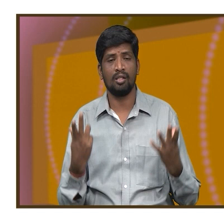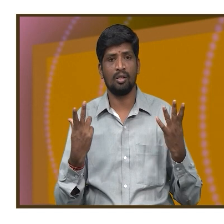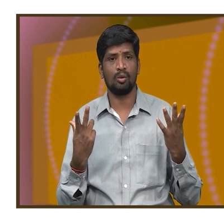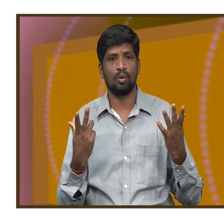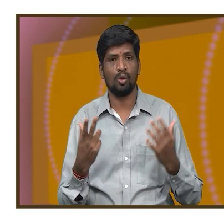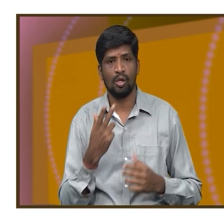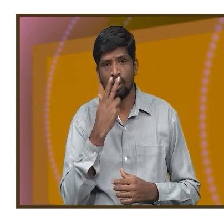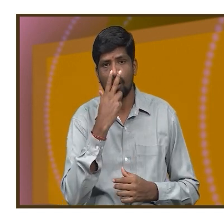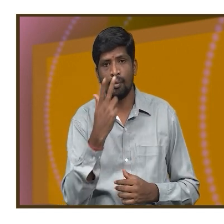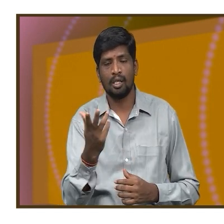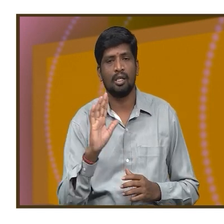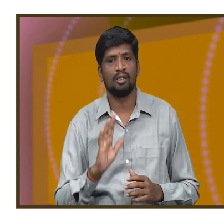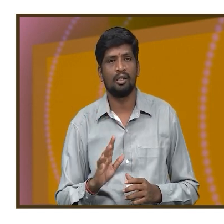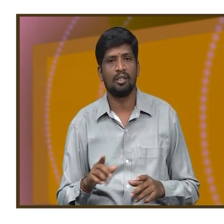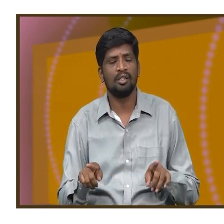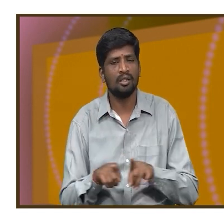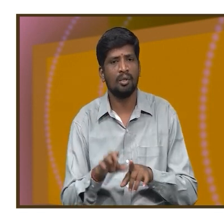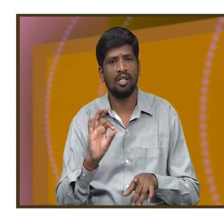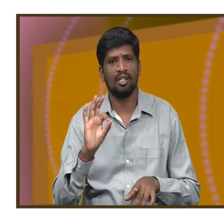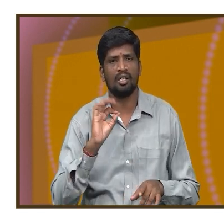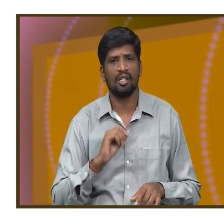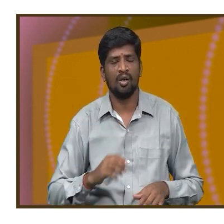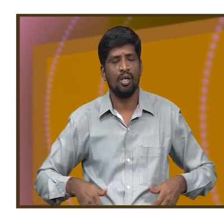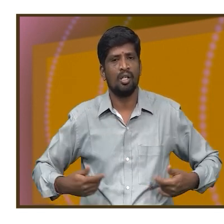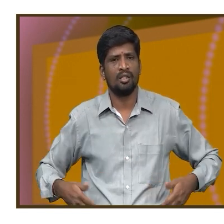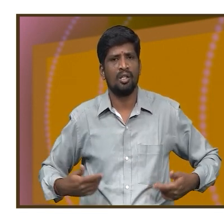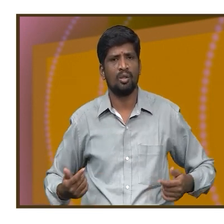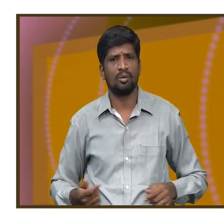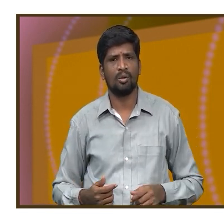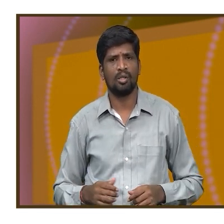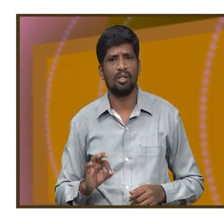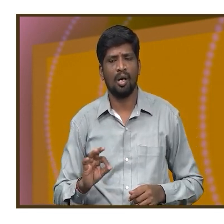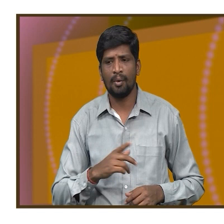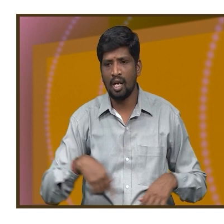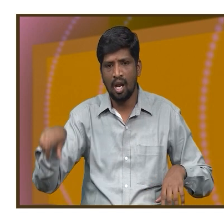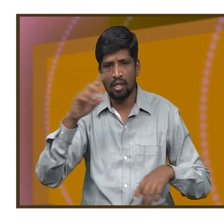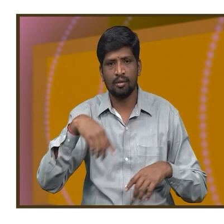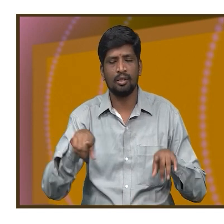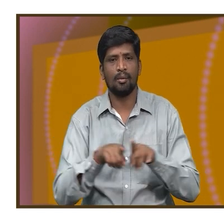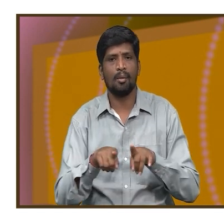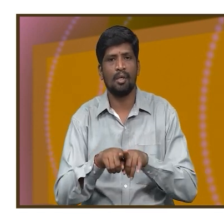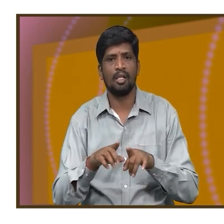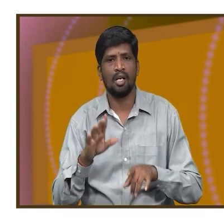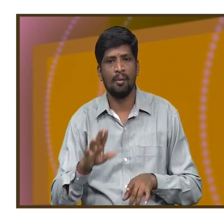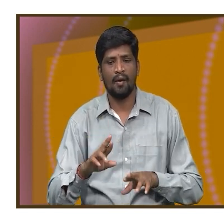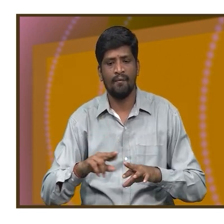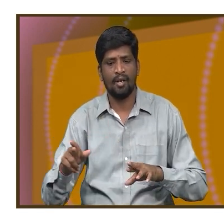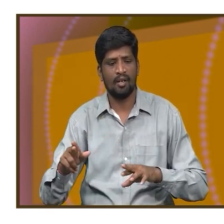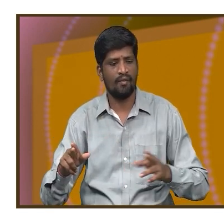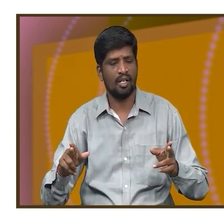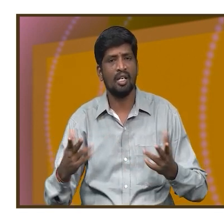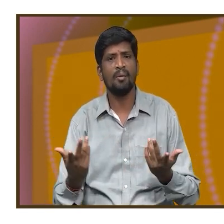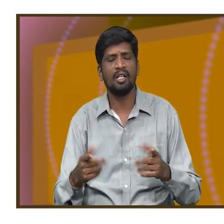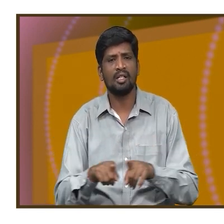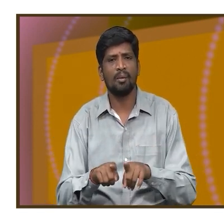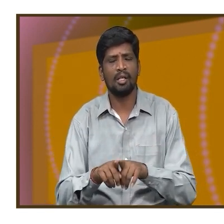காலனி சரியாக பொருந்தியது. உடனே அவருக்கு ரொம்ப சந்தோஷம், என்ன இந்த காலனி எல்லாருக்கும் பொருந்துகிறது அப்படின்னு சொல்லி, 2 வேறுபட்ட கால்களுக்கு எப்படி ஒரு